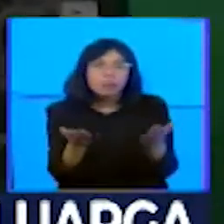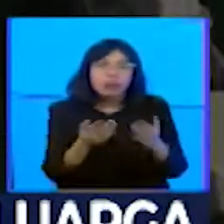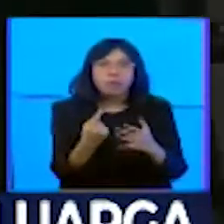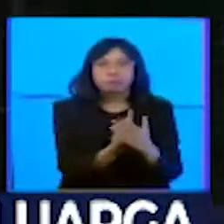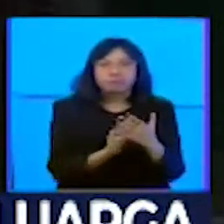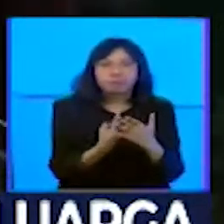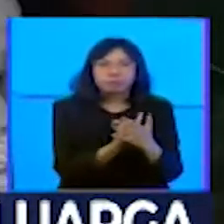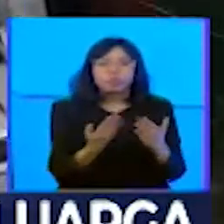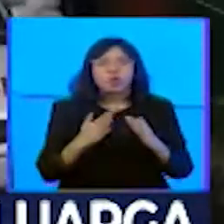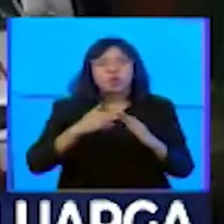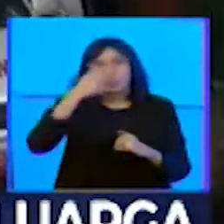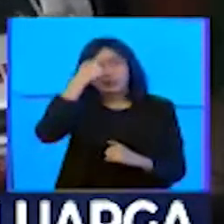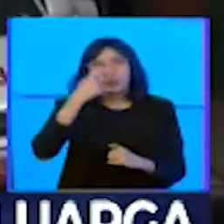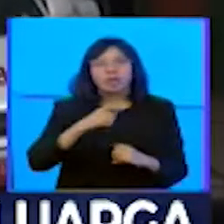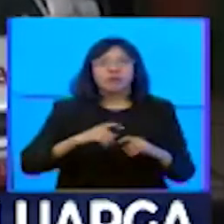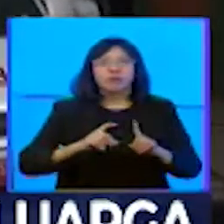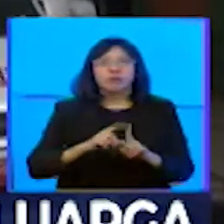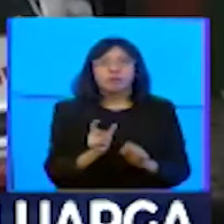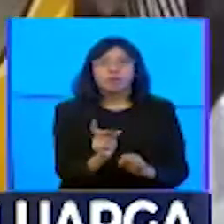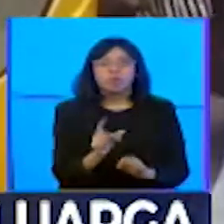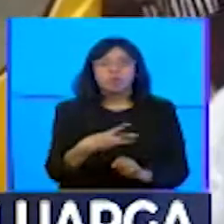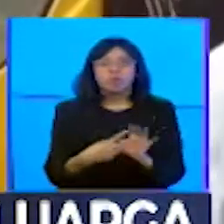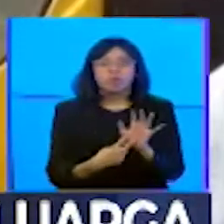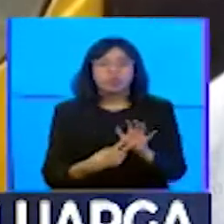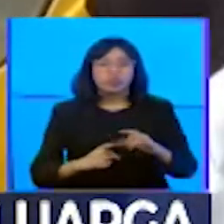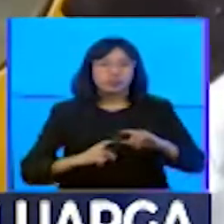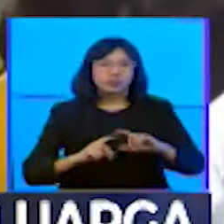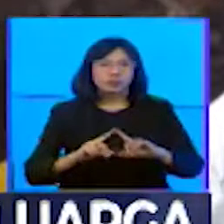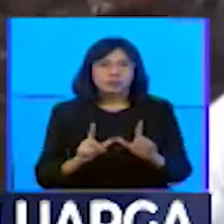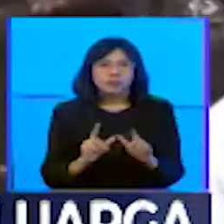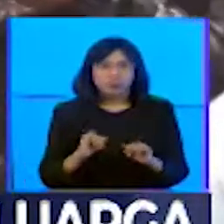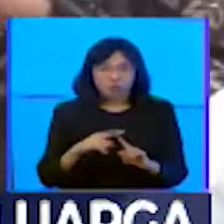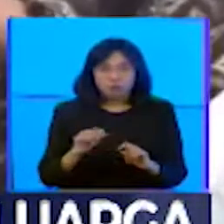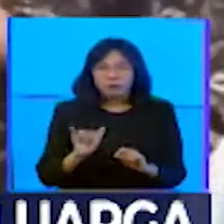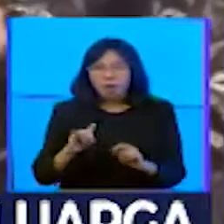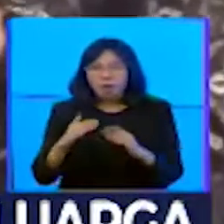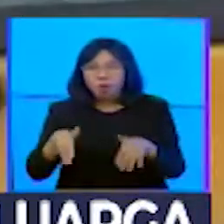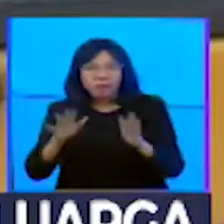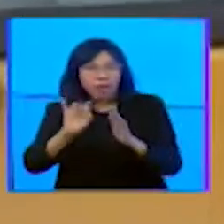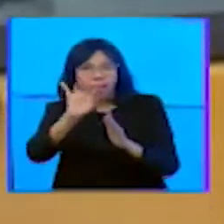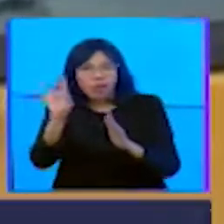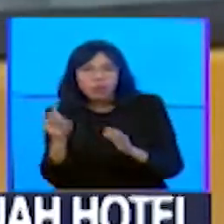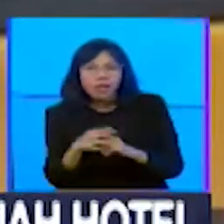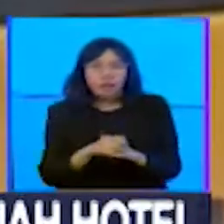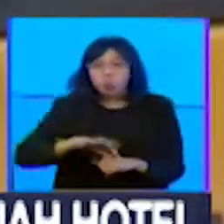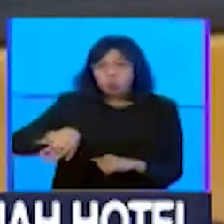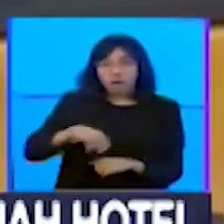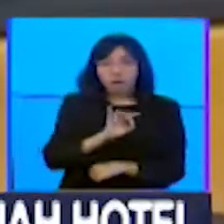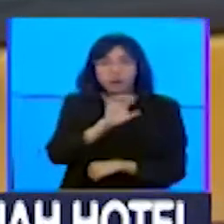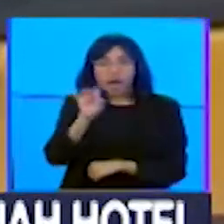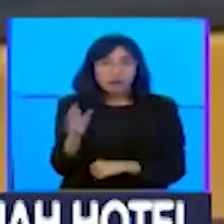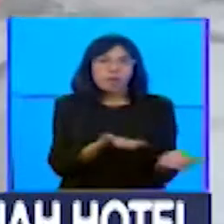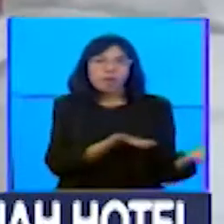di RSUD Duren Sawit dan hotel. Sementara 20 keluarga dievakuasi ke Rumah Sakit Darurat Wisma Atlet